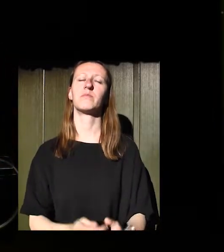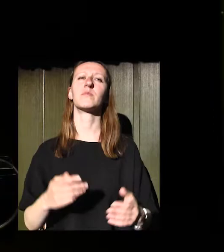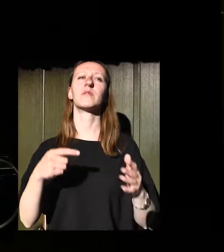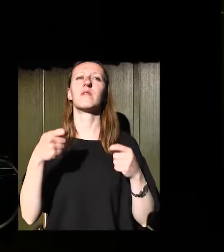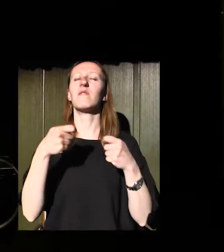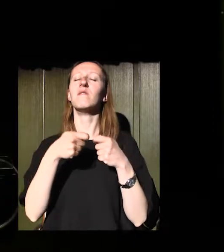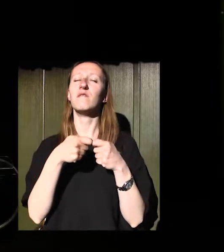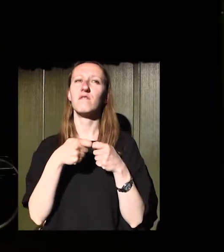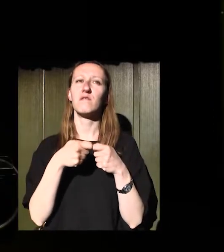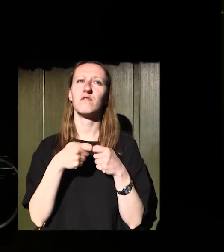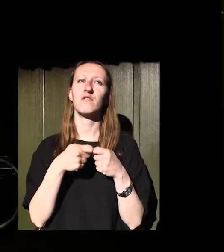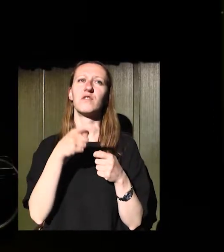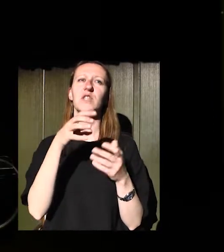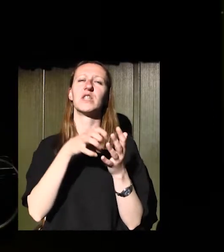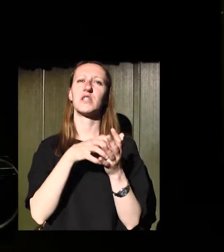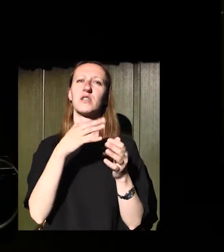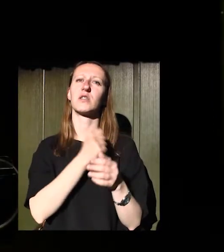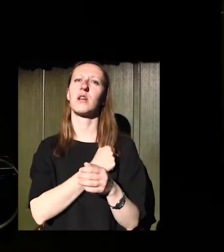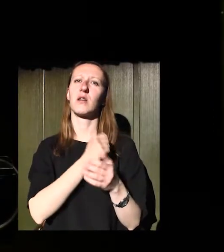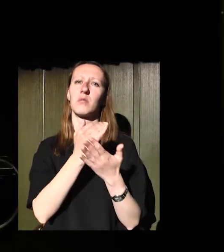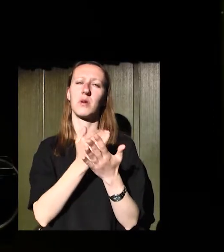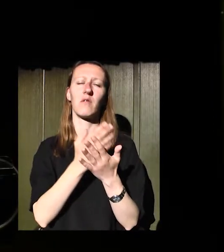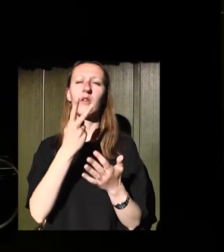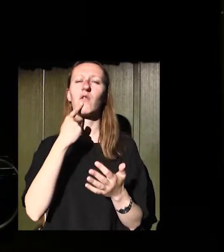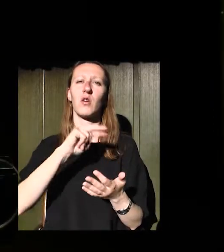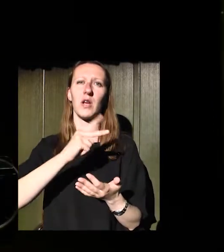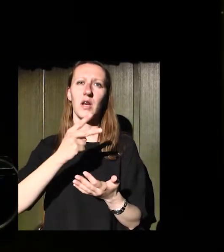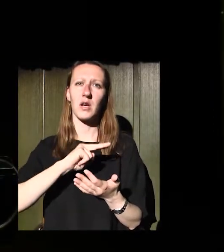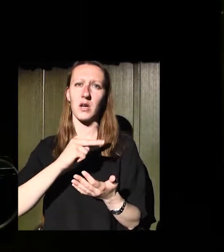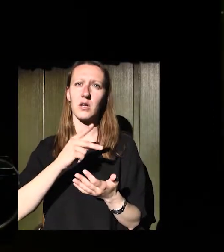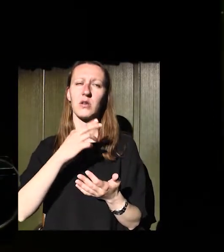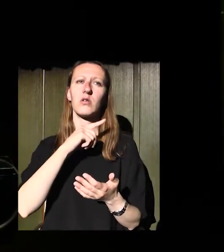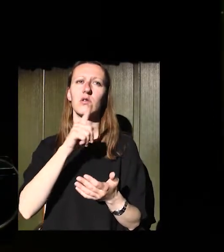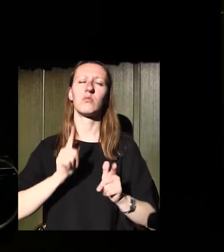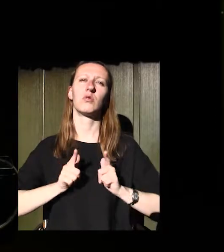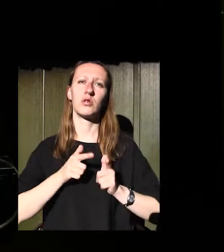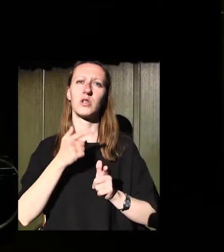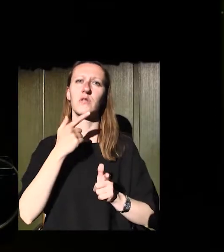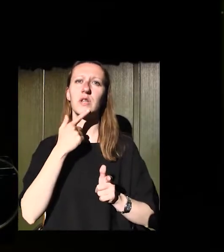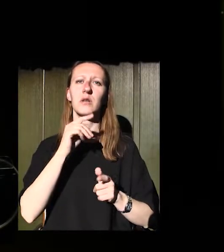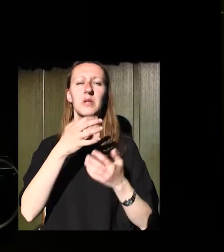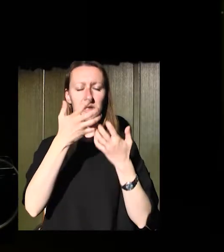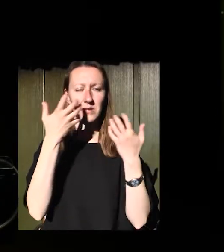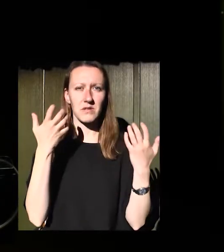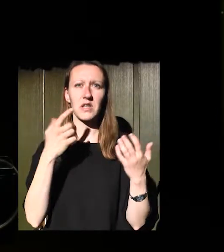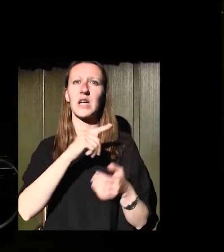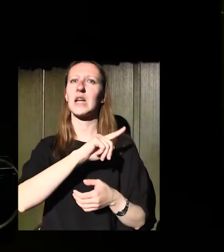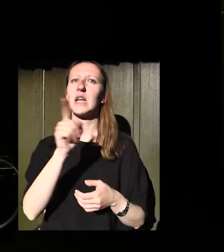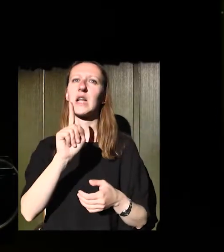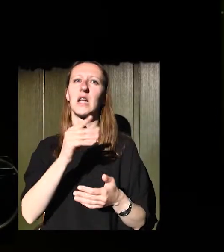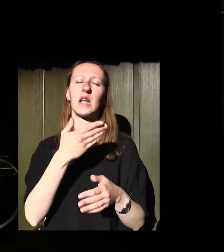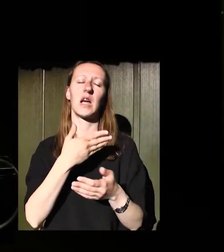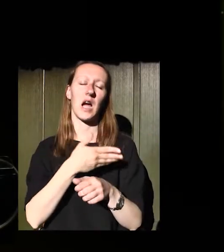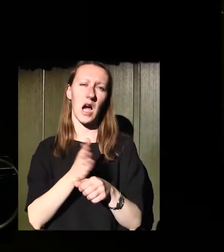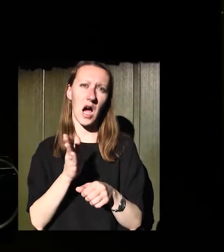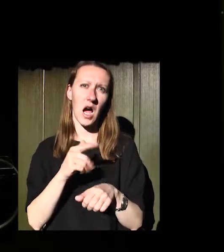A što se primjene statutarno zajamčenog prava na dvojezičnost, dok smo živi i pri svijesti, nikada